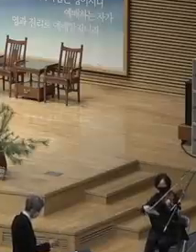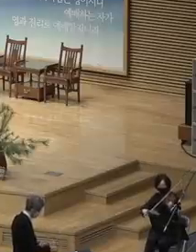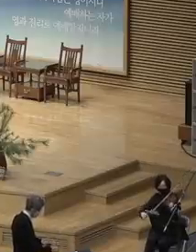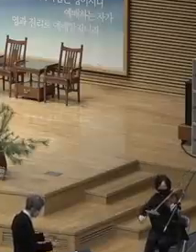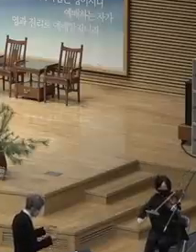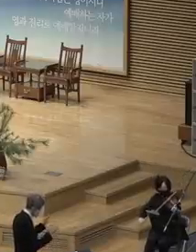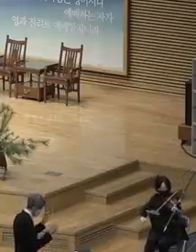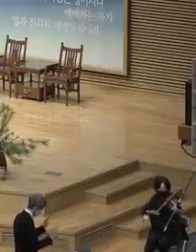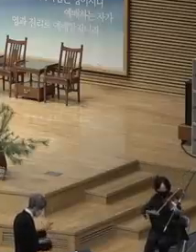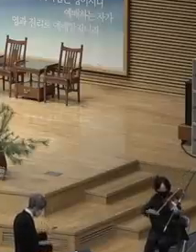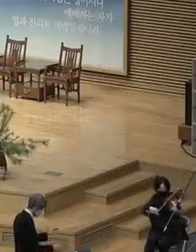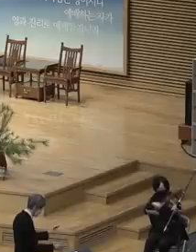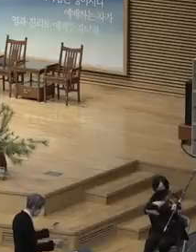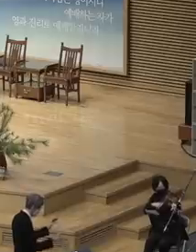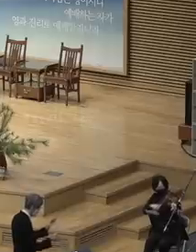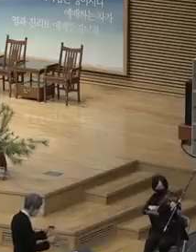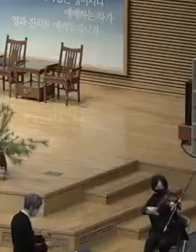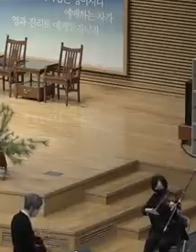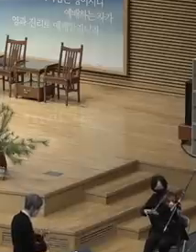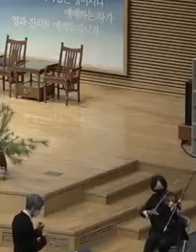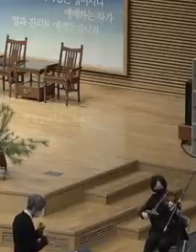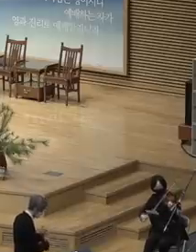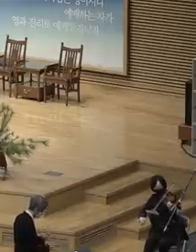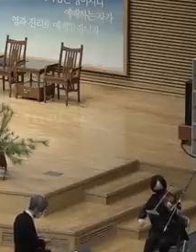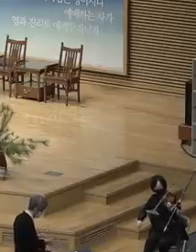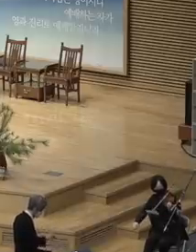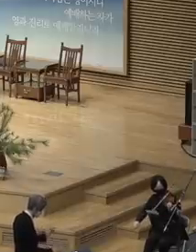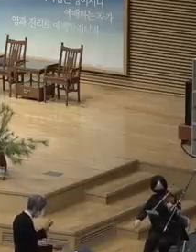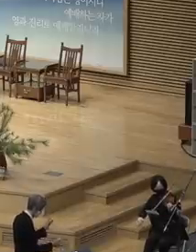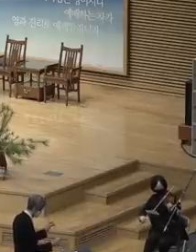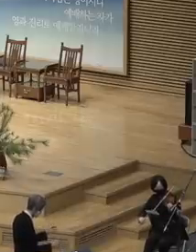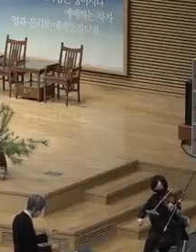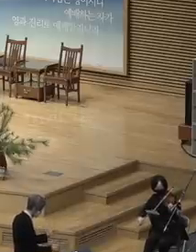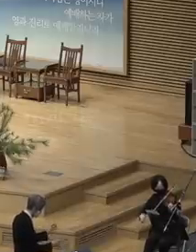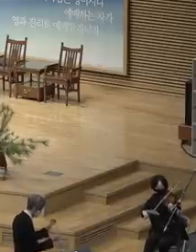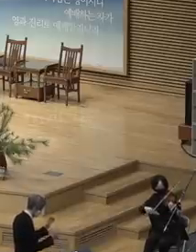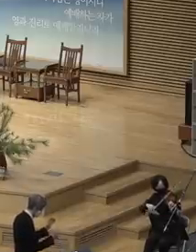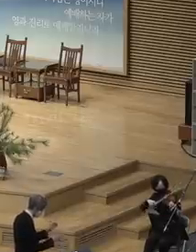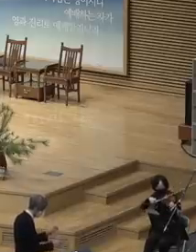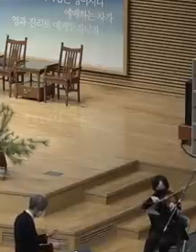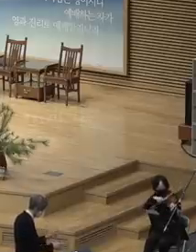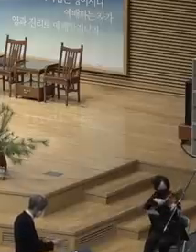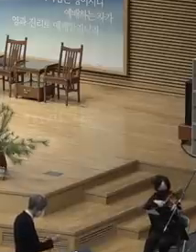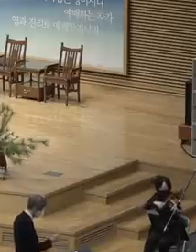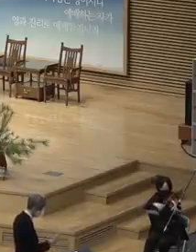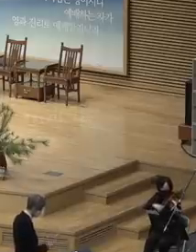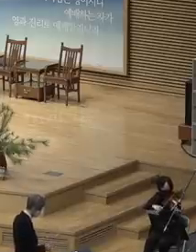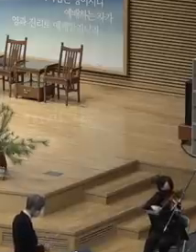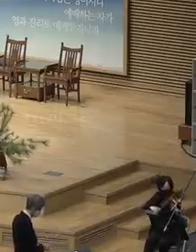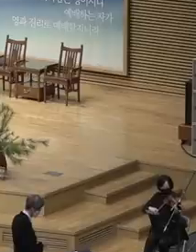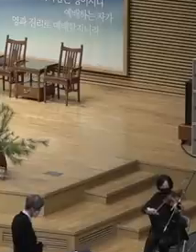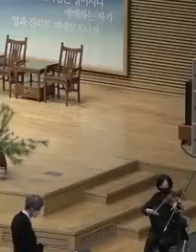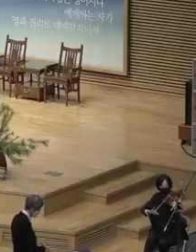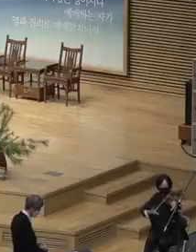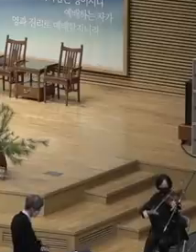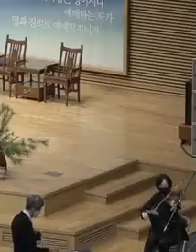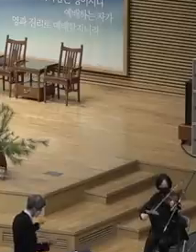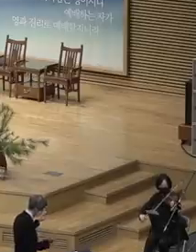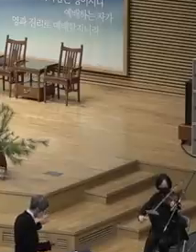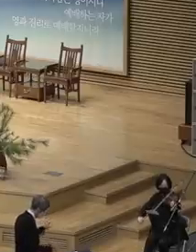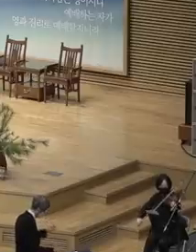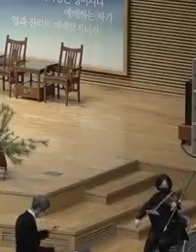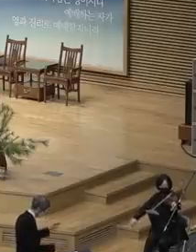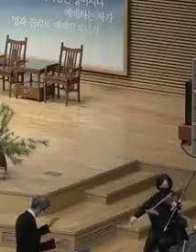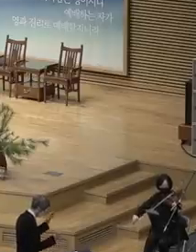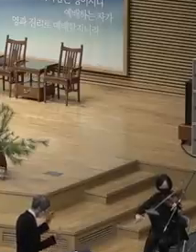끝까지 마칠 수 있도록 주여 우리의 힘이 되어주소서. 우리의 눈이 되소서. 하나님의